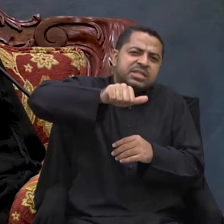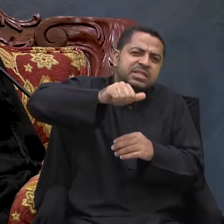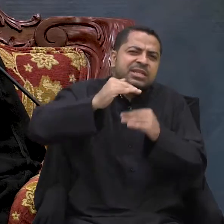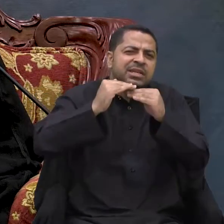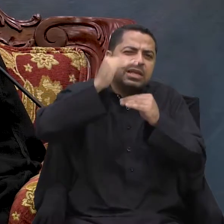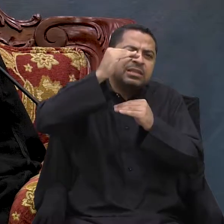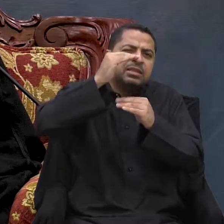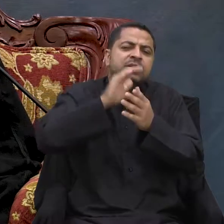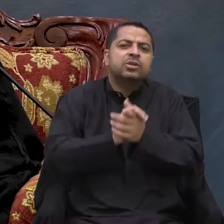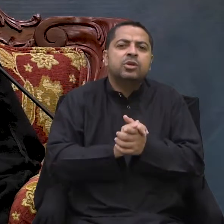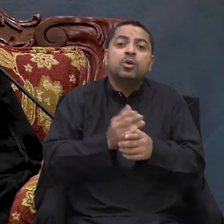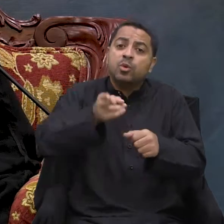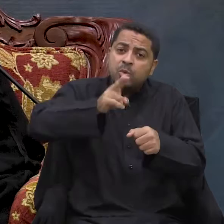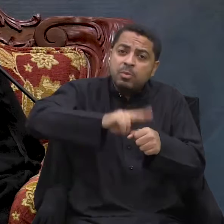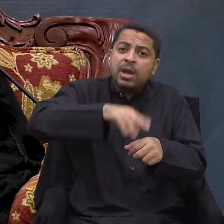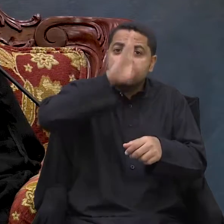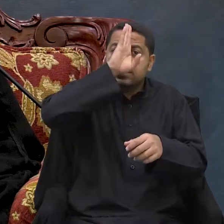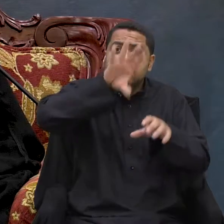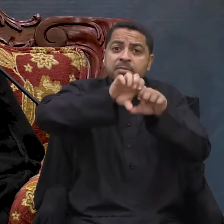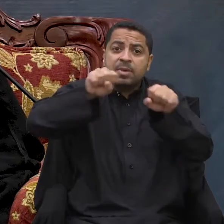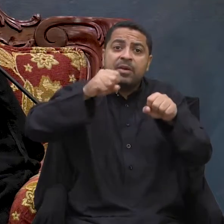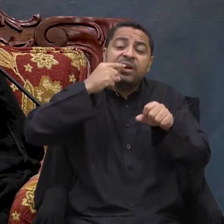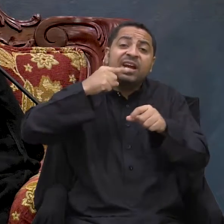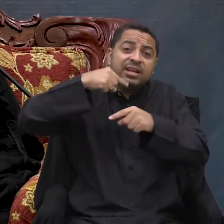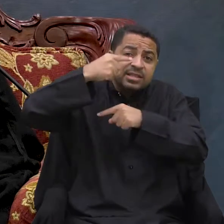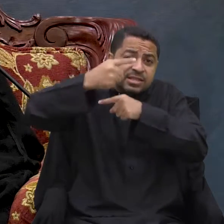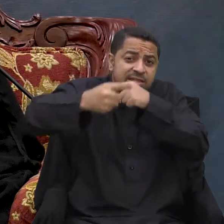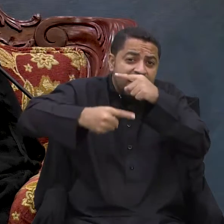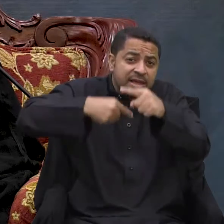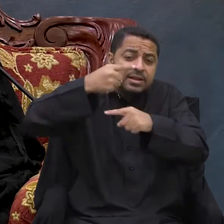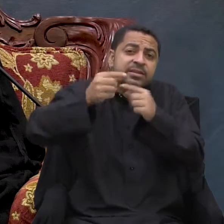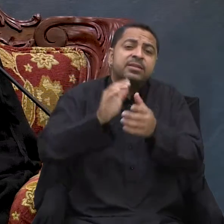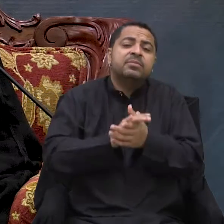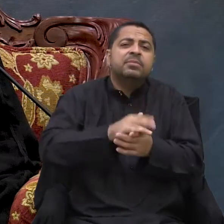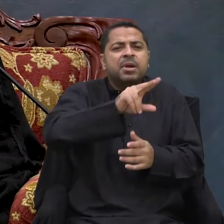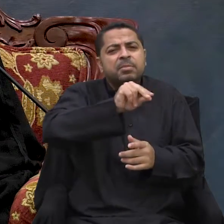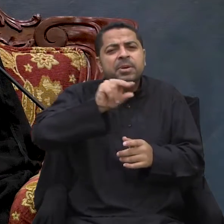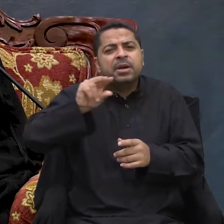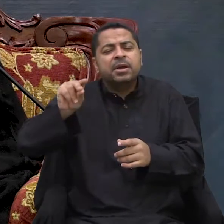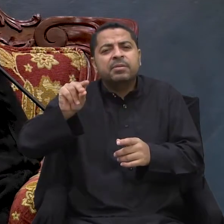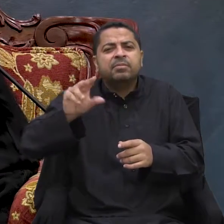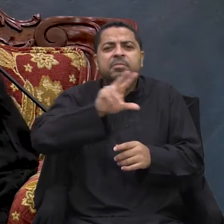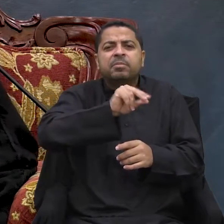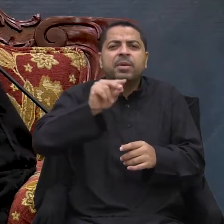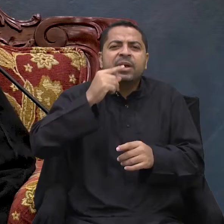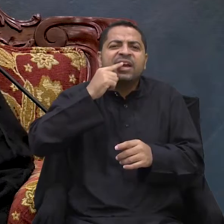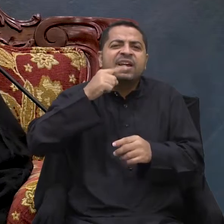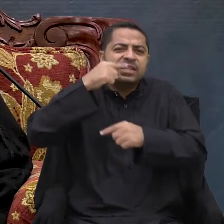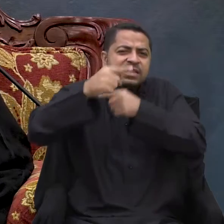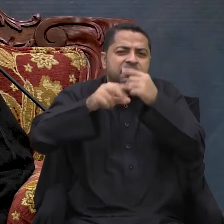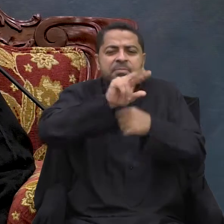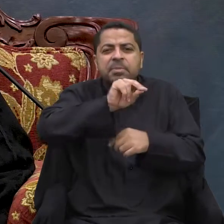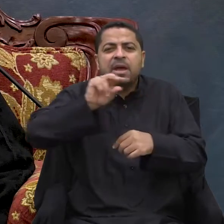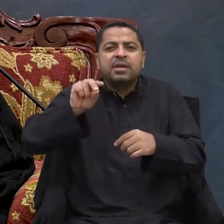بقي الحسين عليه السلام أيضا كان سيكون ضمن هذا